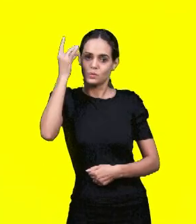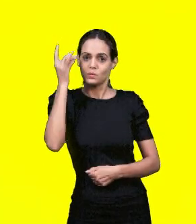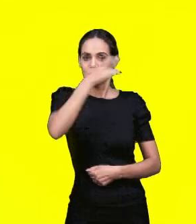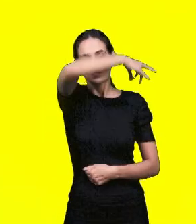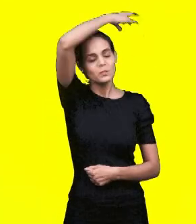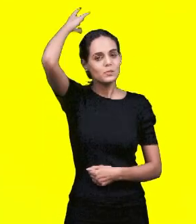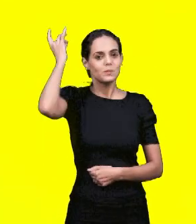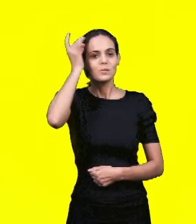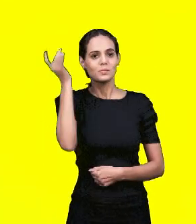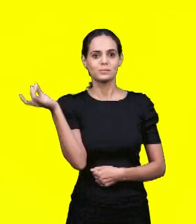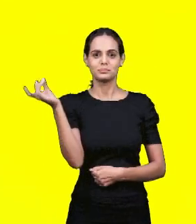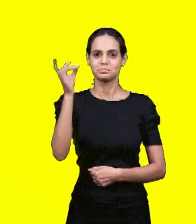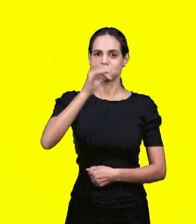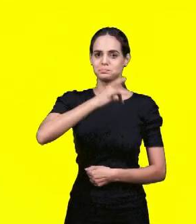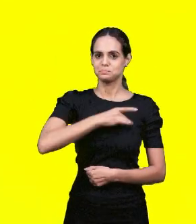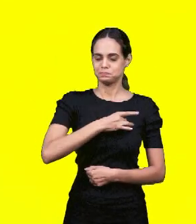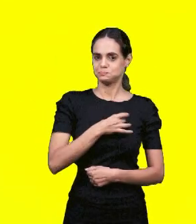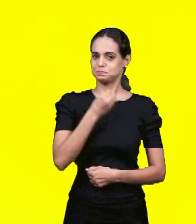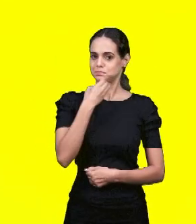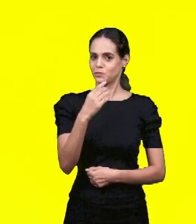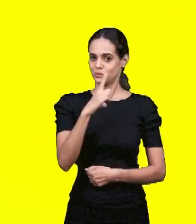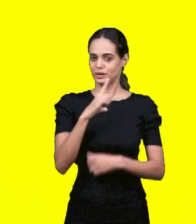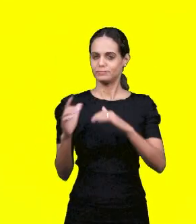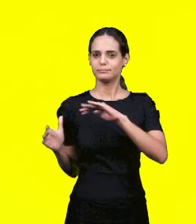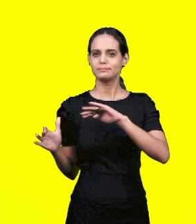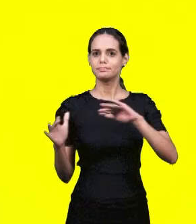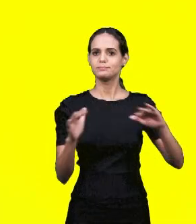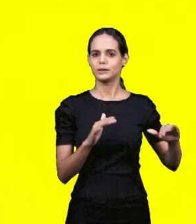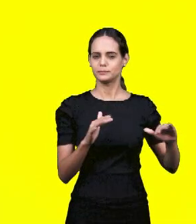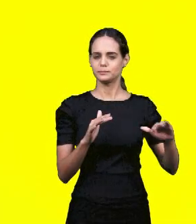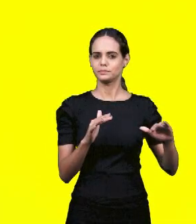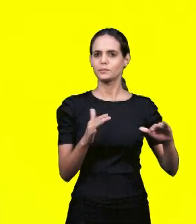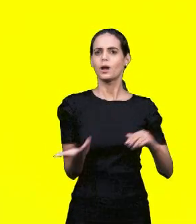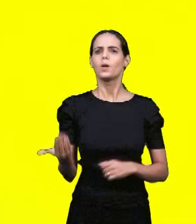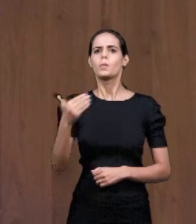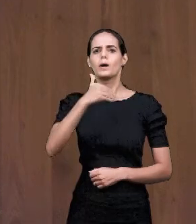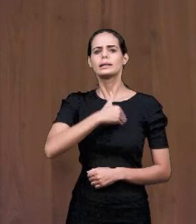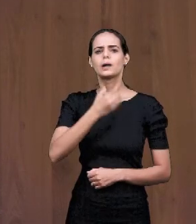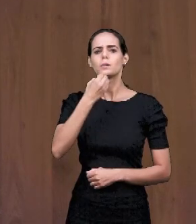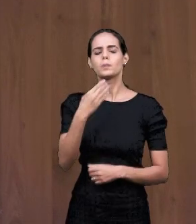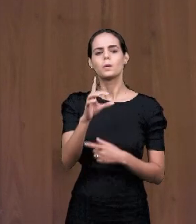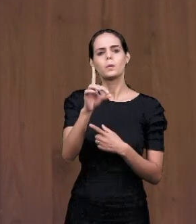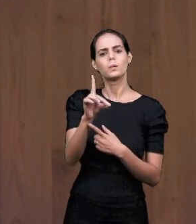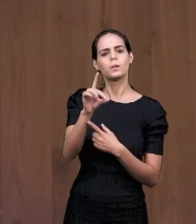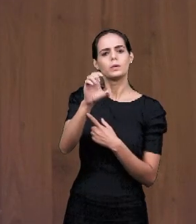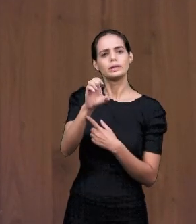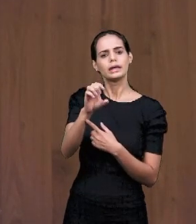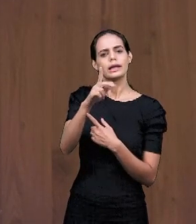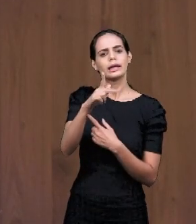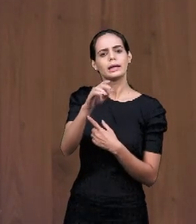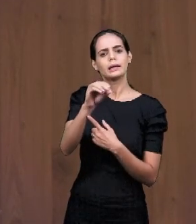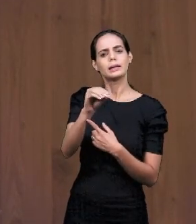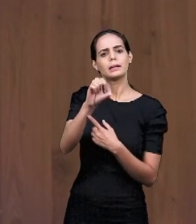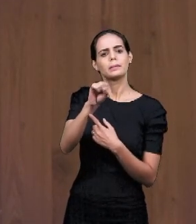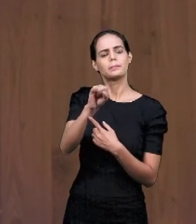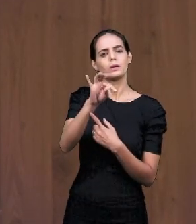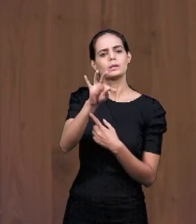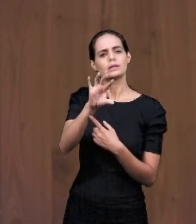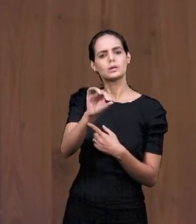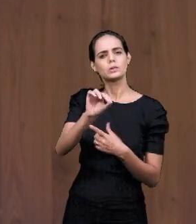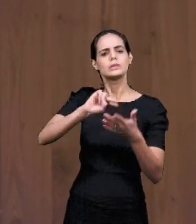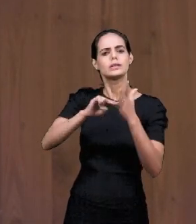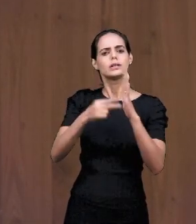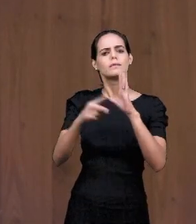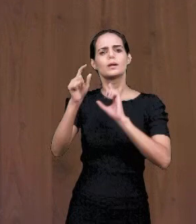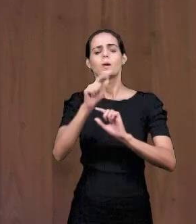en nous ». Regardez bien, garde le bon dépôt. C'est quoi ce dépôt? C'est la bénédiction de Dieu, la parole de